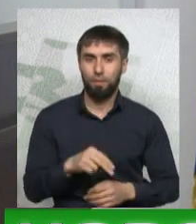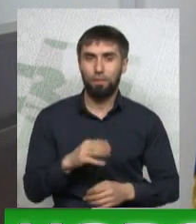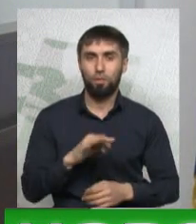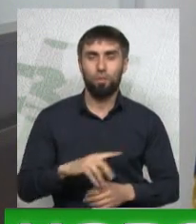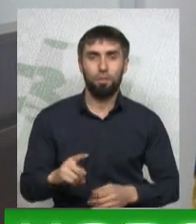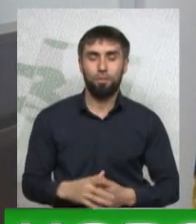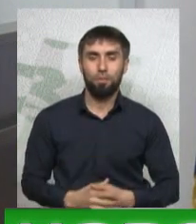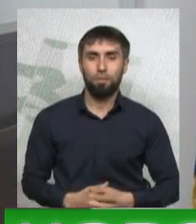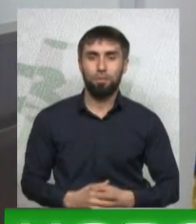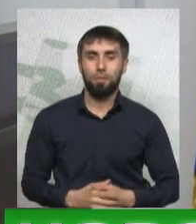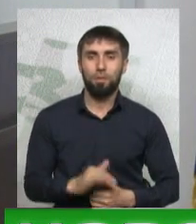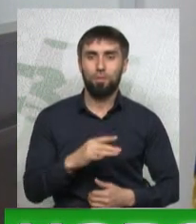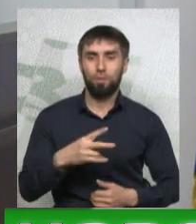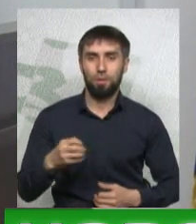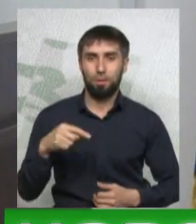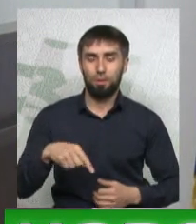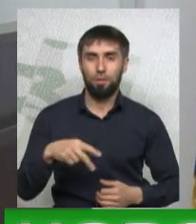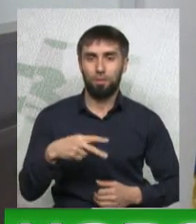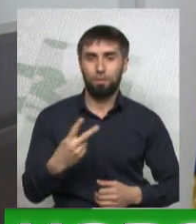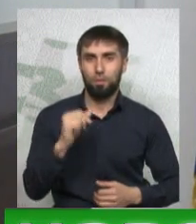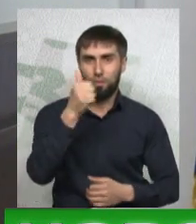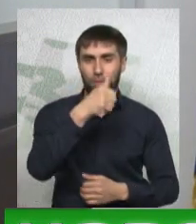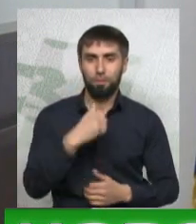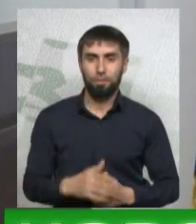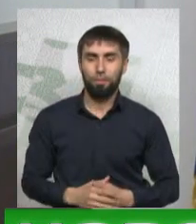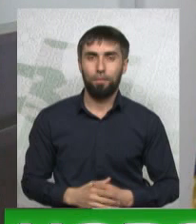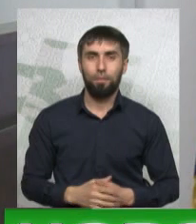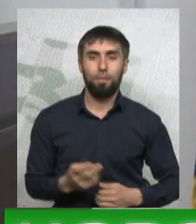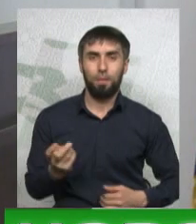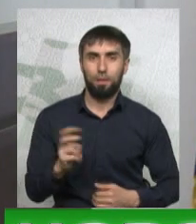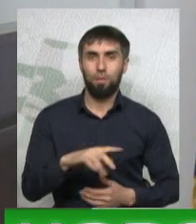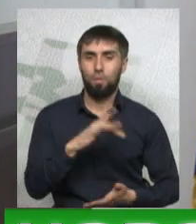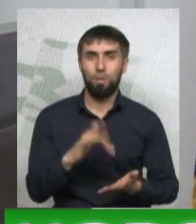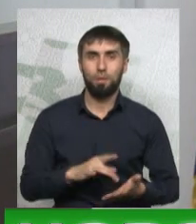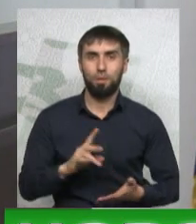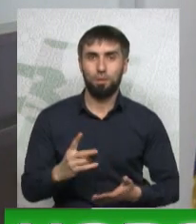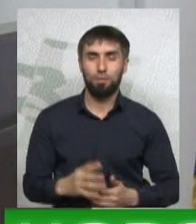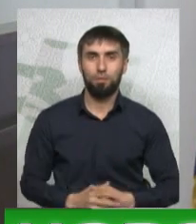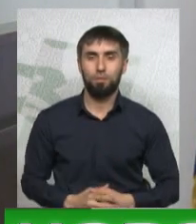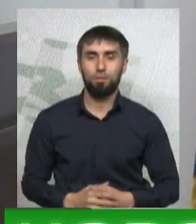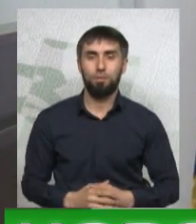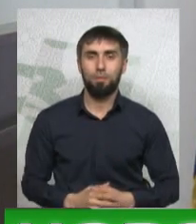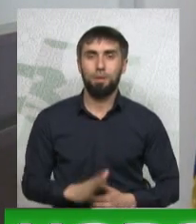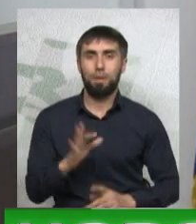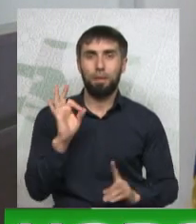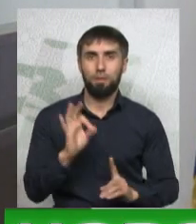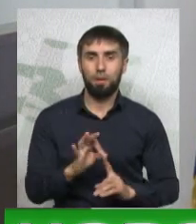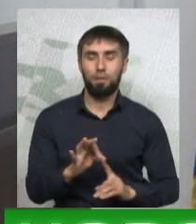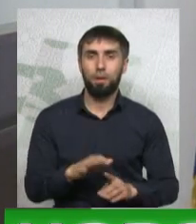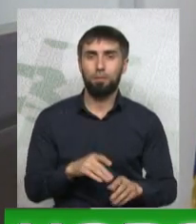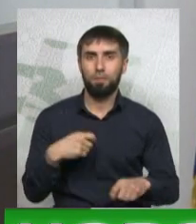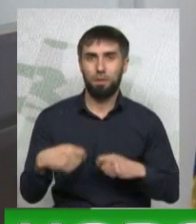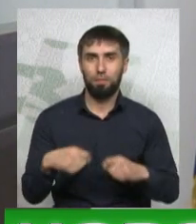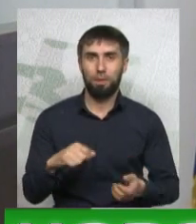что в июне текущего 2022 года прибыл в город Назрань с целью